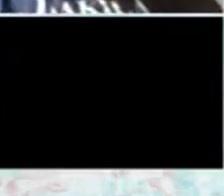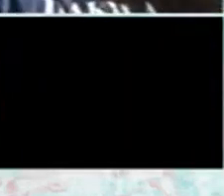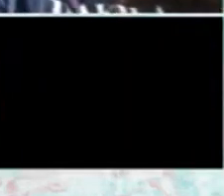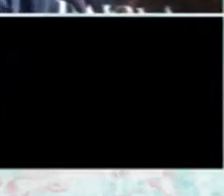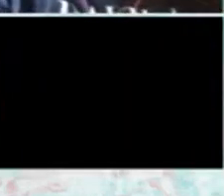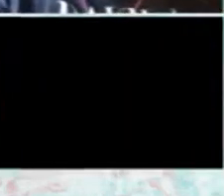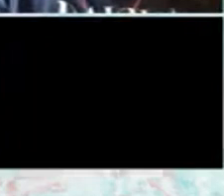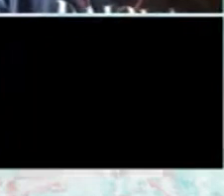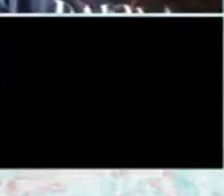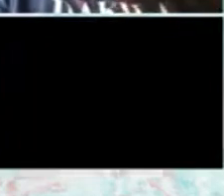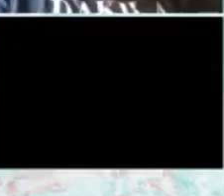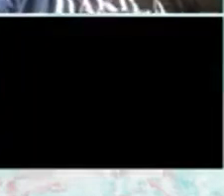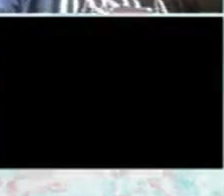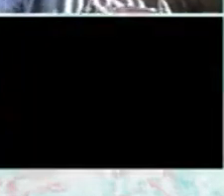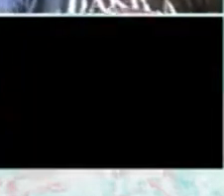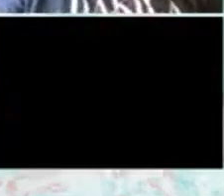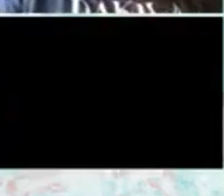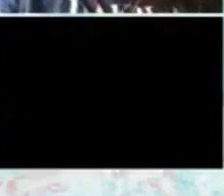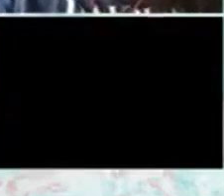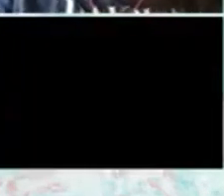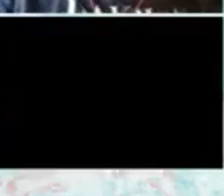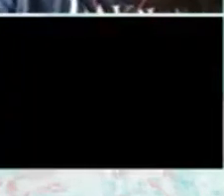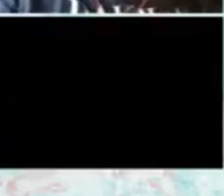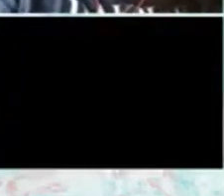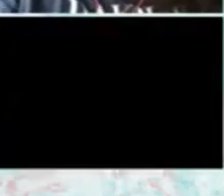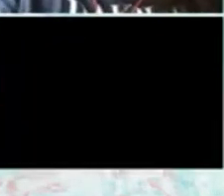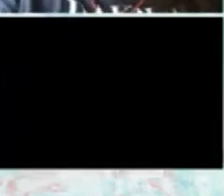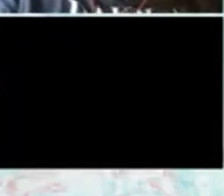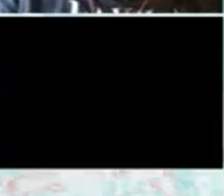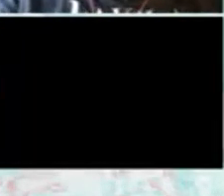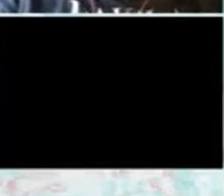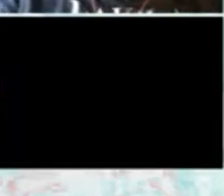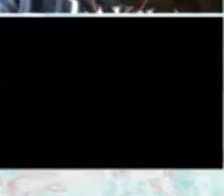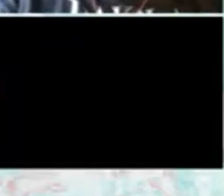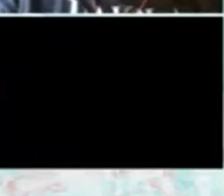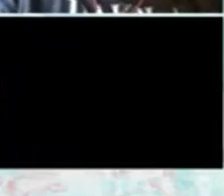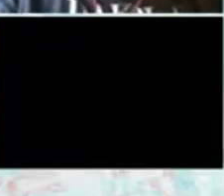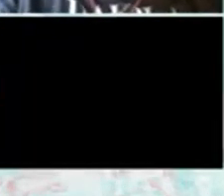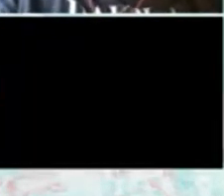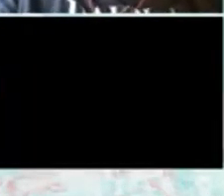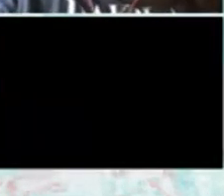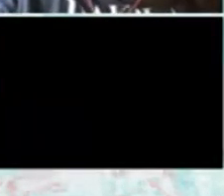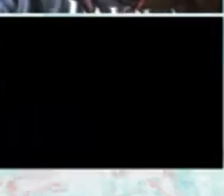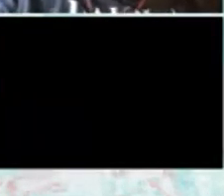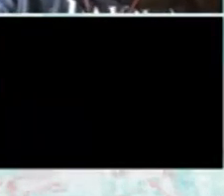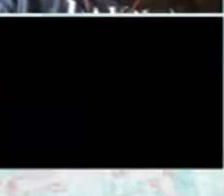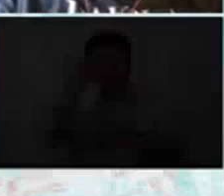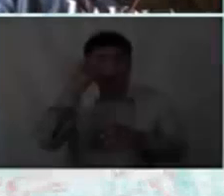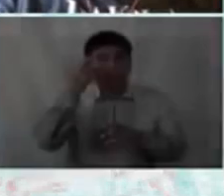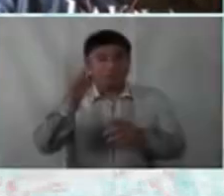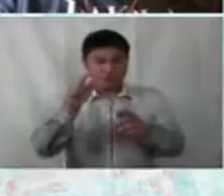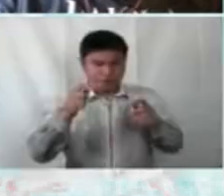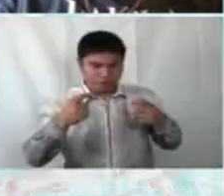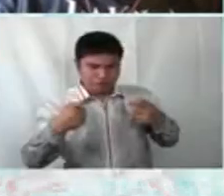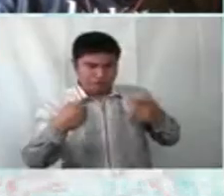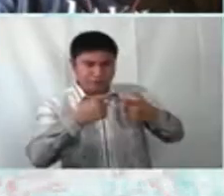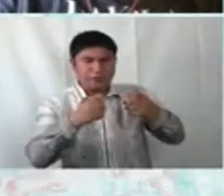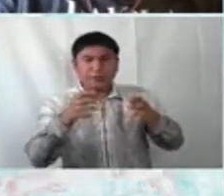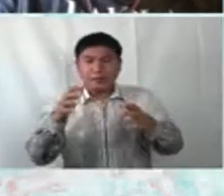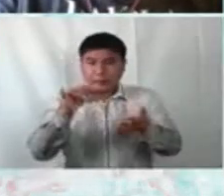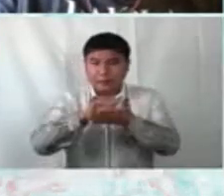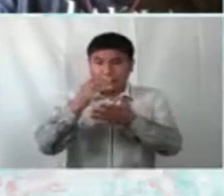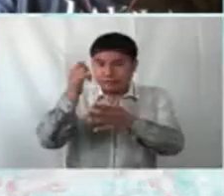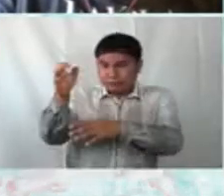and then lumaban sa Battle of Alapan at sa iba pang labanan at nanalo laban sa mga Espanyol. Kaya nga iwinagayway yung